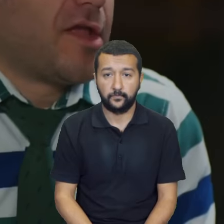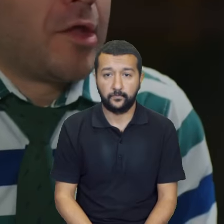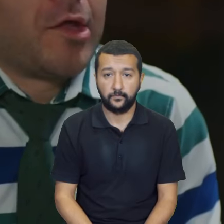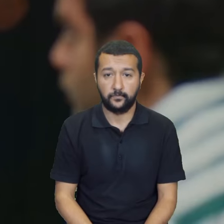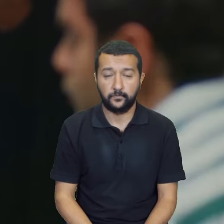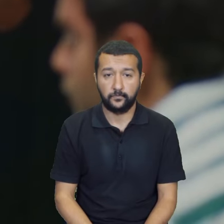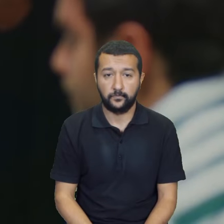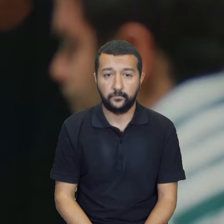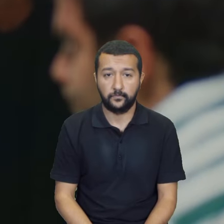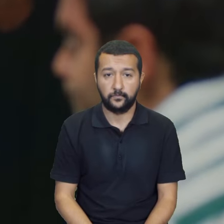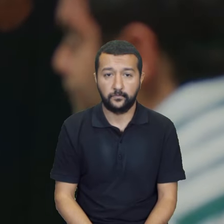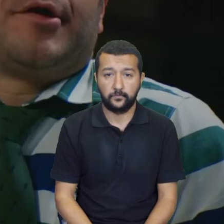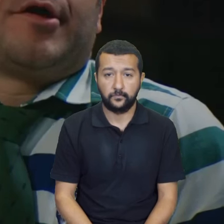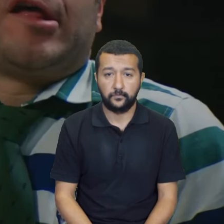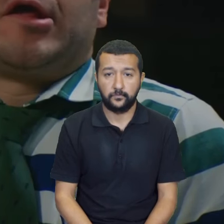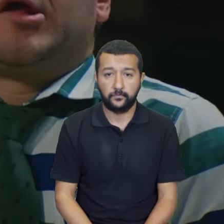Adam silahı doğrulttu.